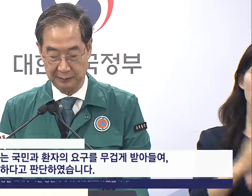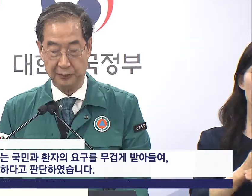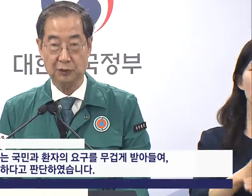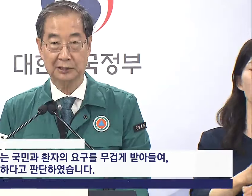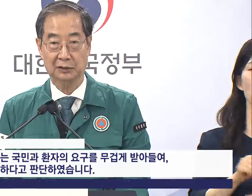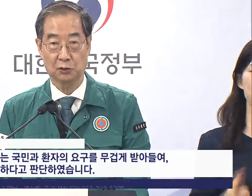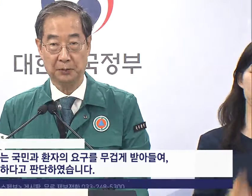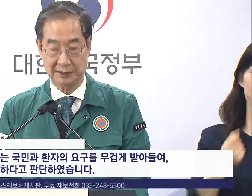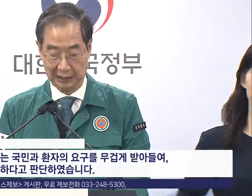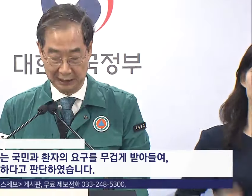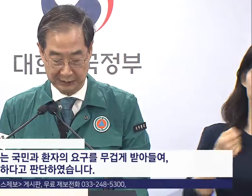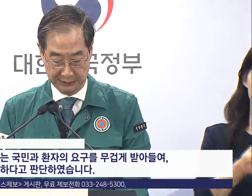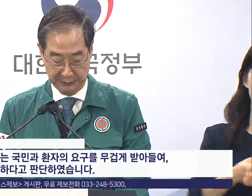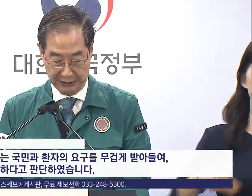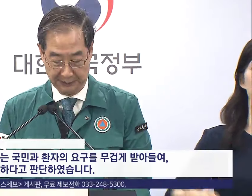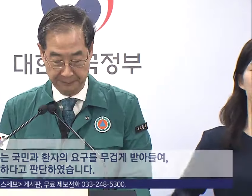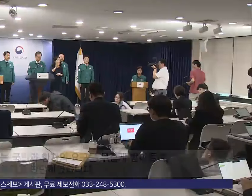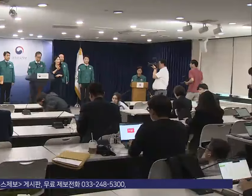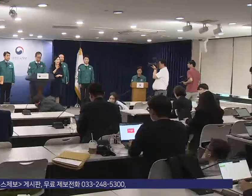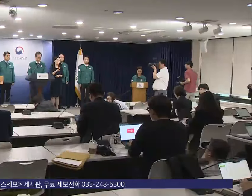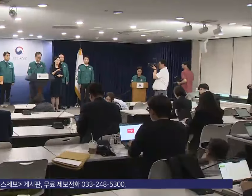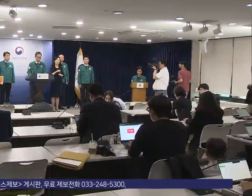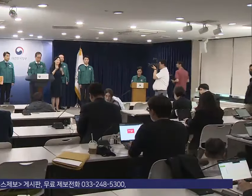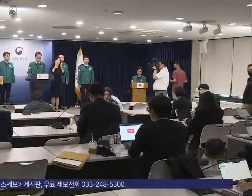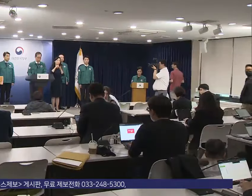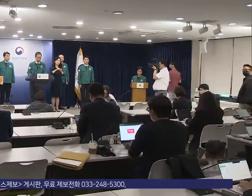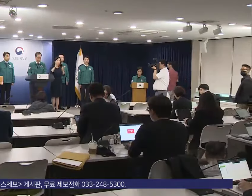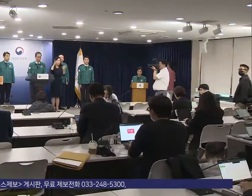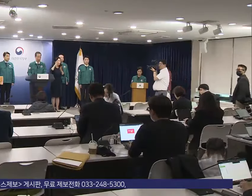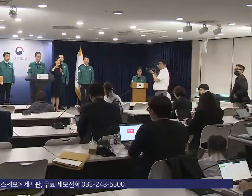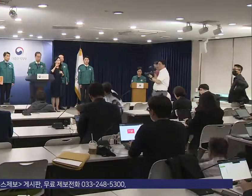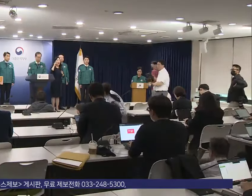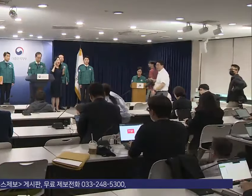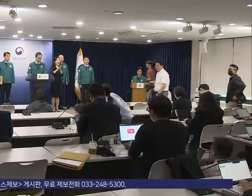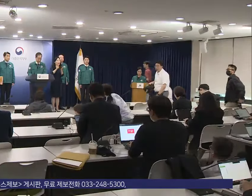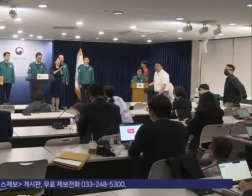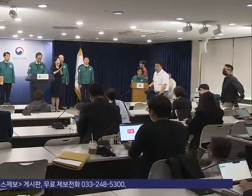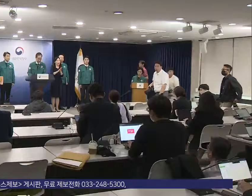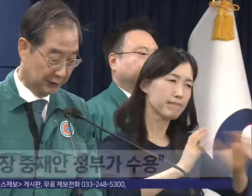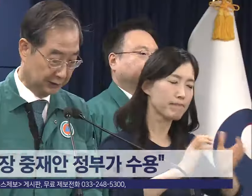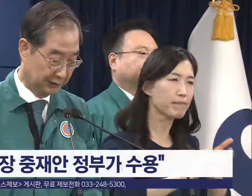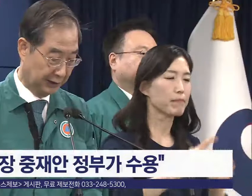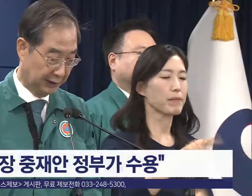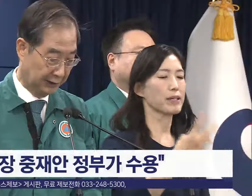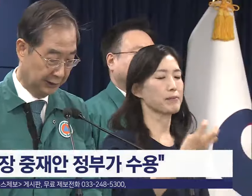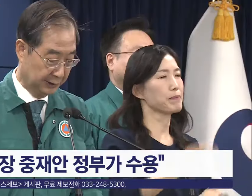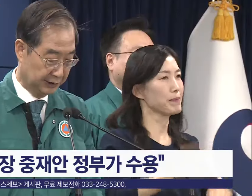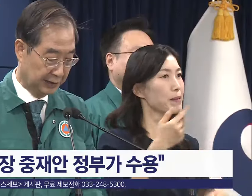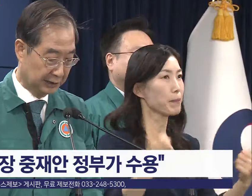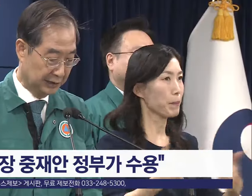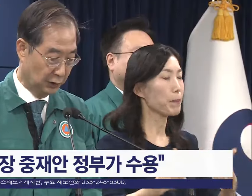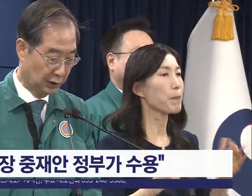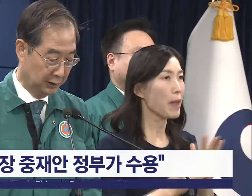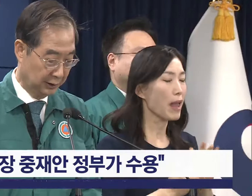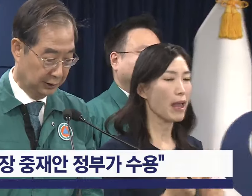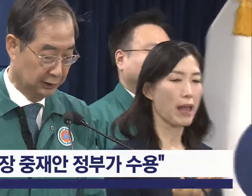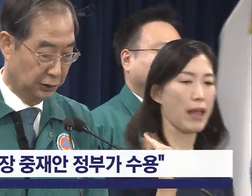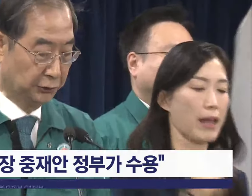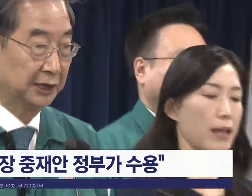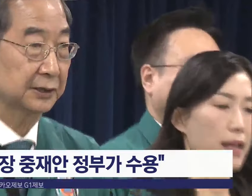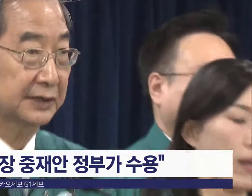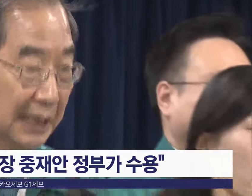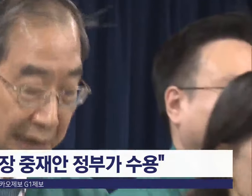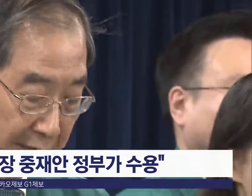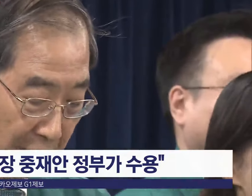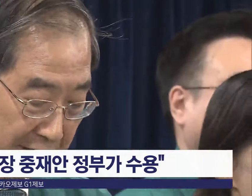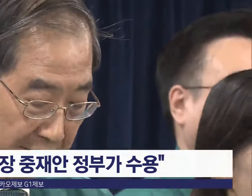결단이 필요하다고 판단하였습니다 어제 강원대학교 총장을 비롯한 여섯 개 국립대 총장이 내놓은 중재안을